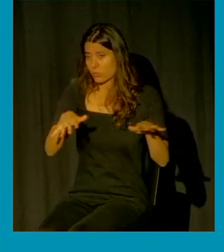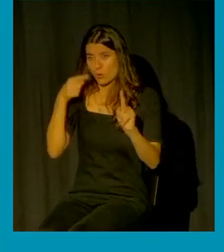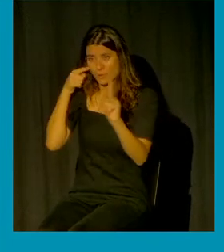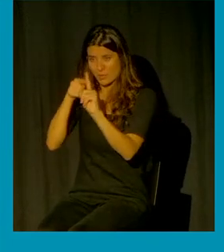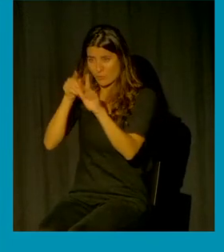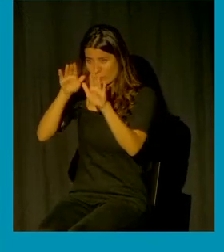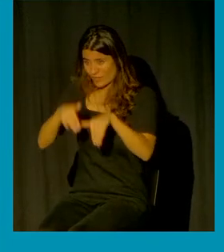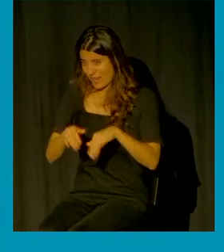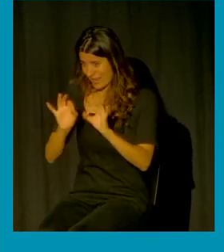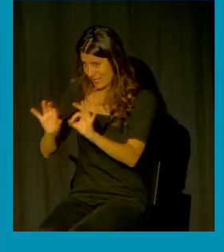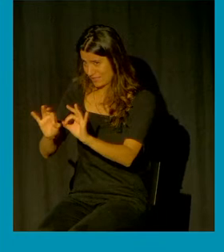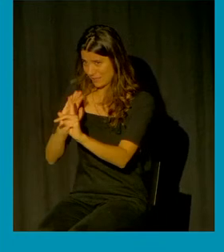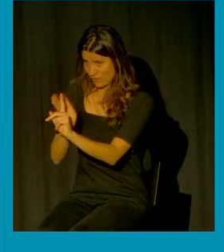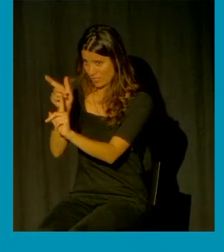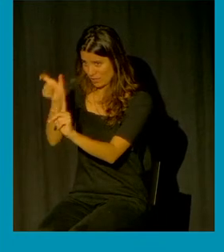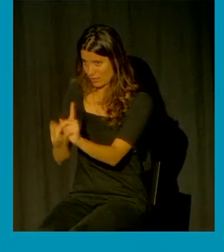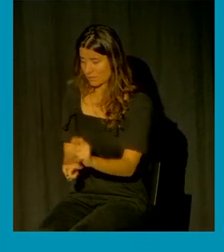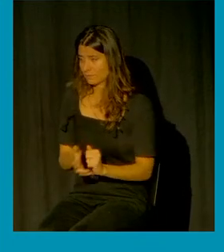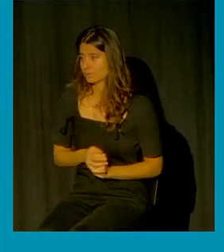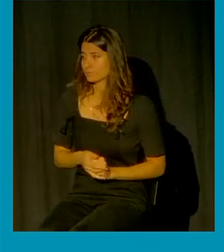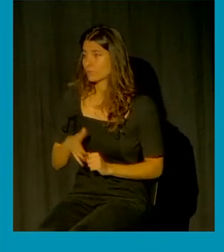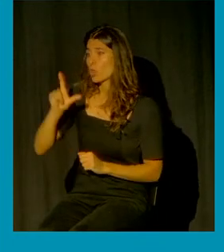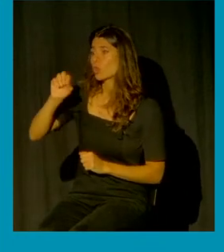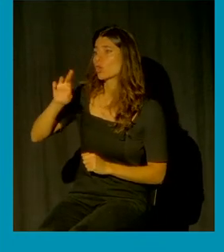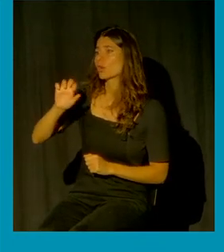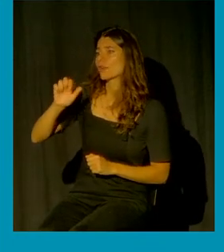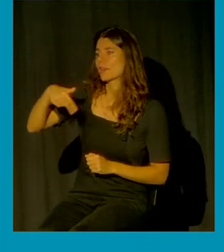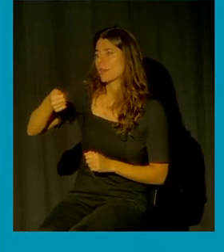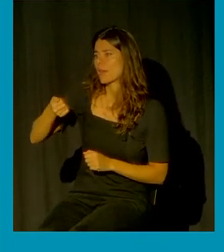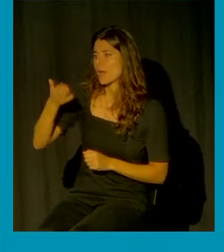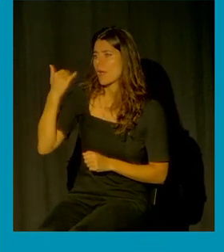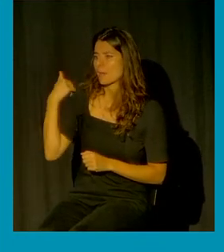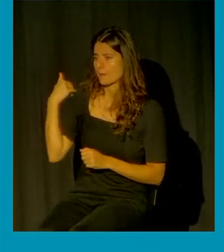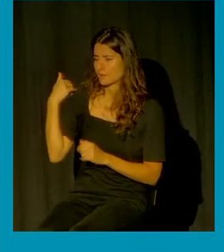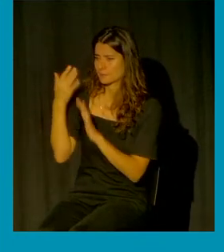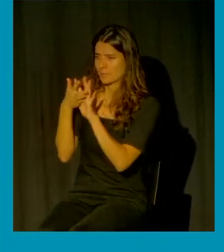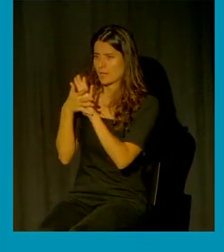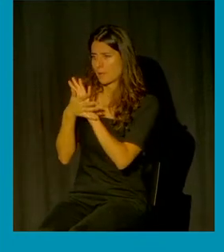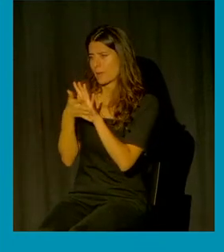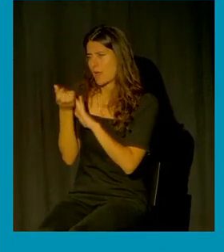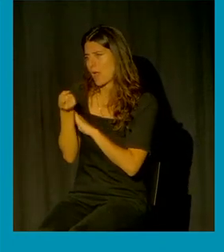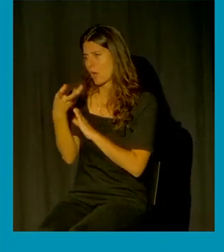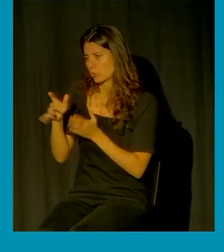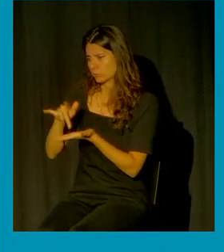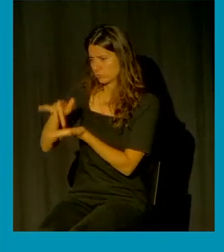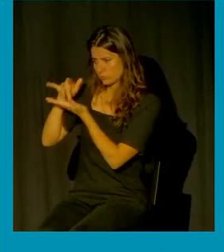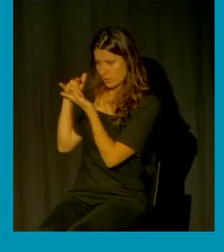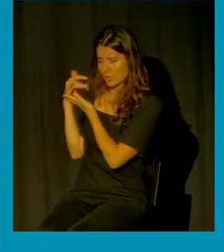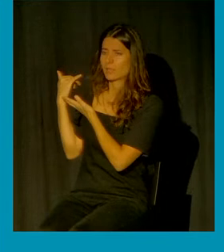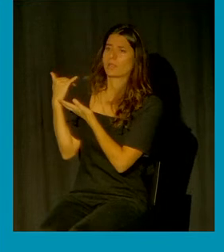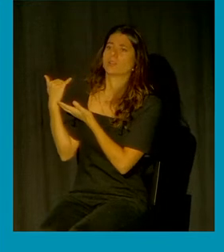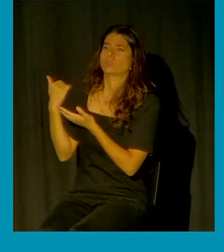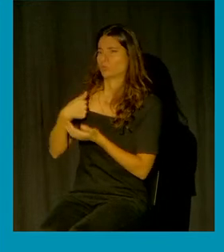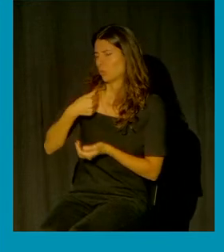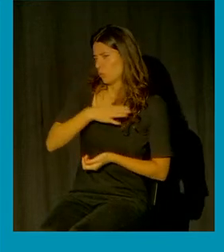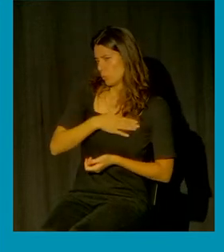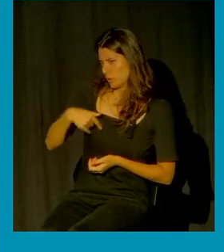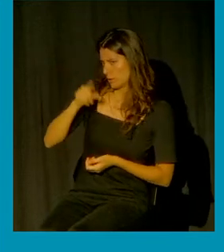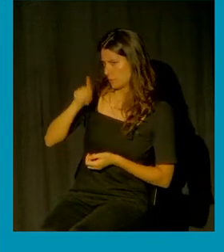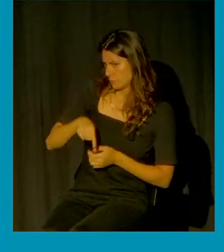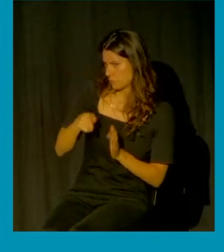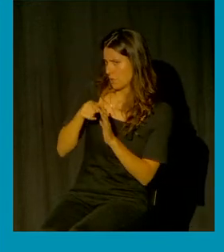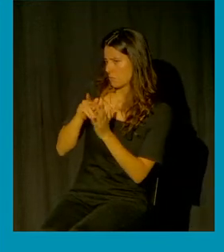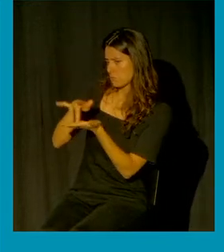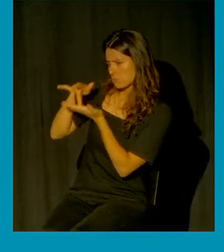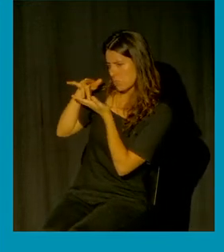Lorena parlava d'alguns precedents vull citar molt ràpidament es coneix molt la manada lògicament per l'agressió sexual